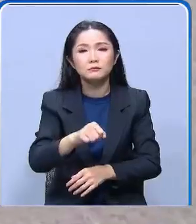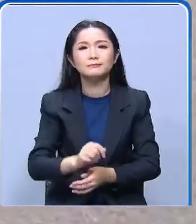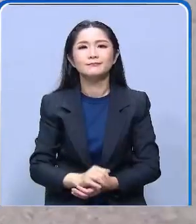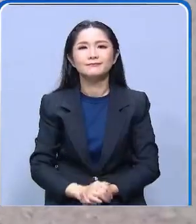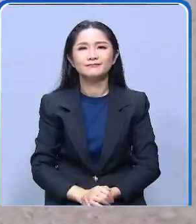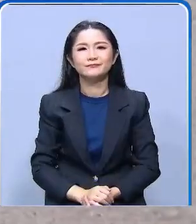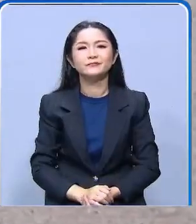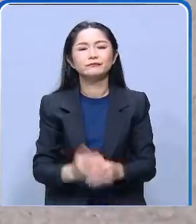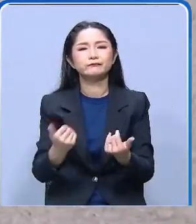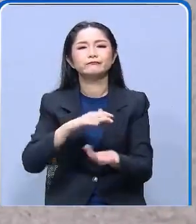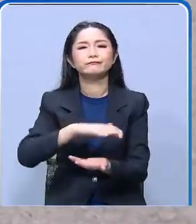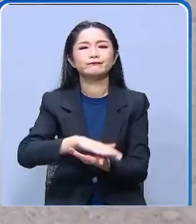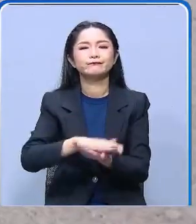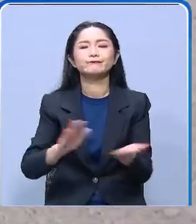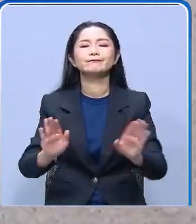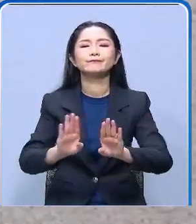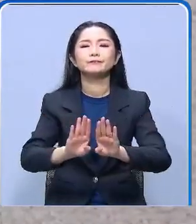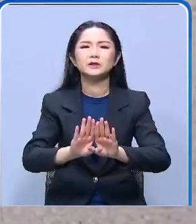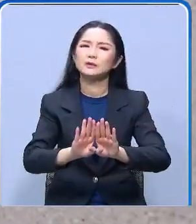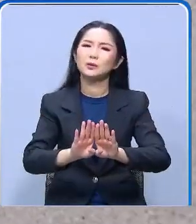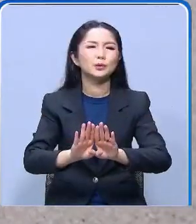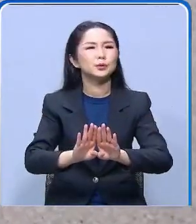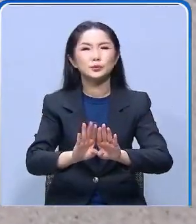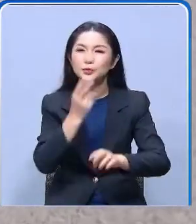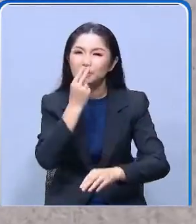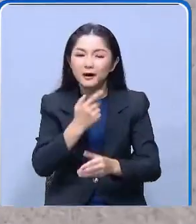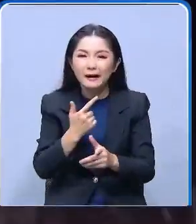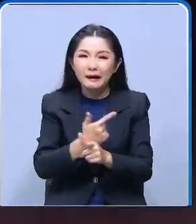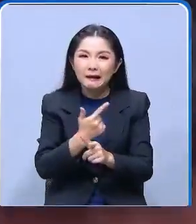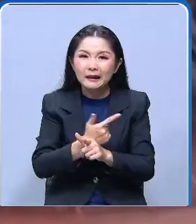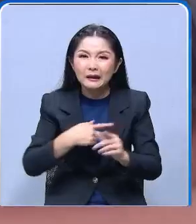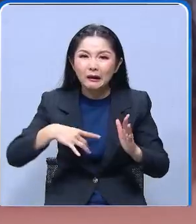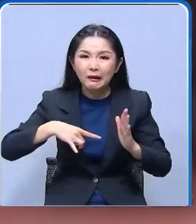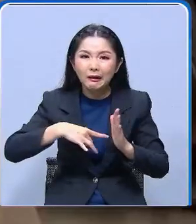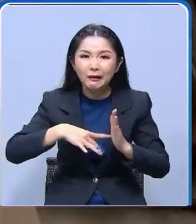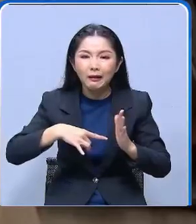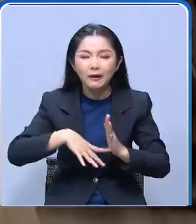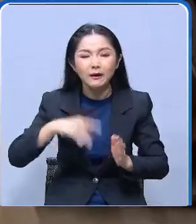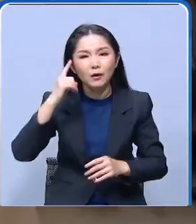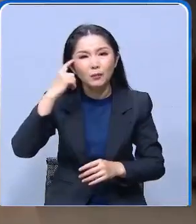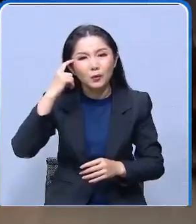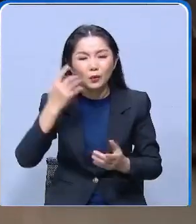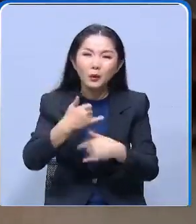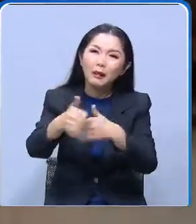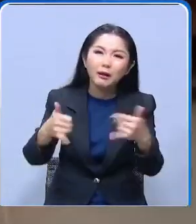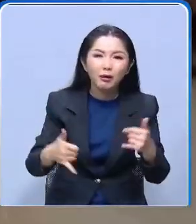ช่วงนี้เป็นช่วงปิดเทอมด้วยนะครับผู้ชมอันนี้ดูสภาพเหล็กดินะเป็นเหล็กแหลมอย่างเงี้ยไม่รู้น้องยังไงนะเล่นแล้วแขนไปติดอยู่ตร